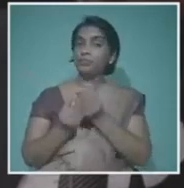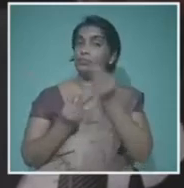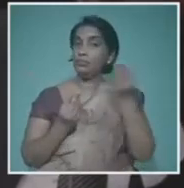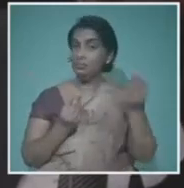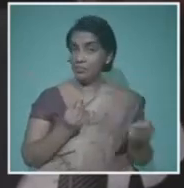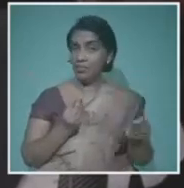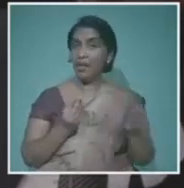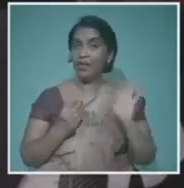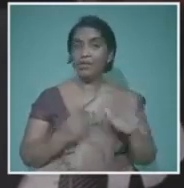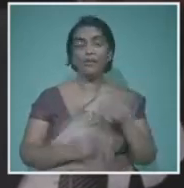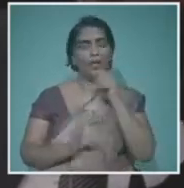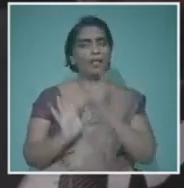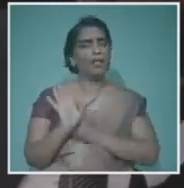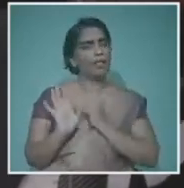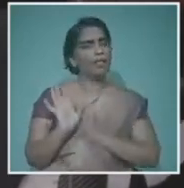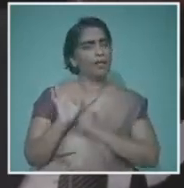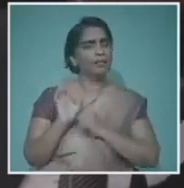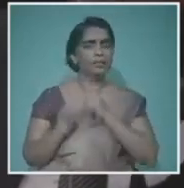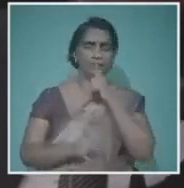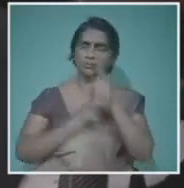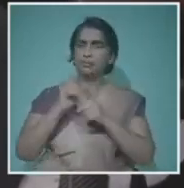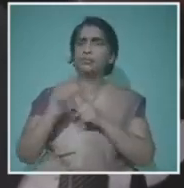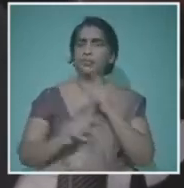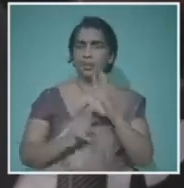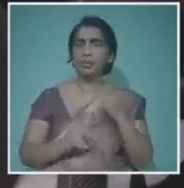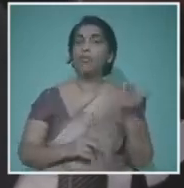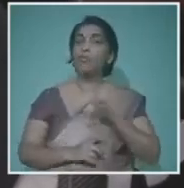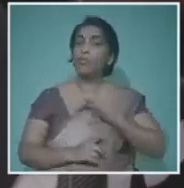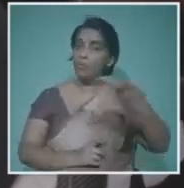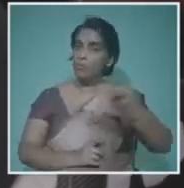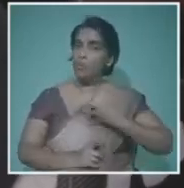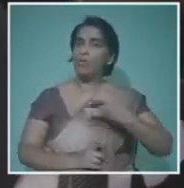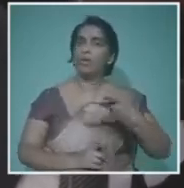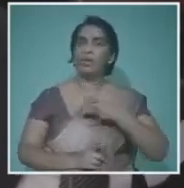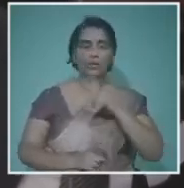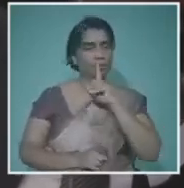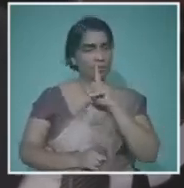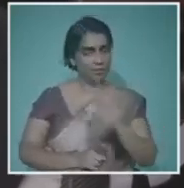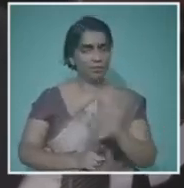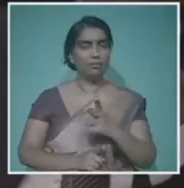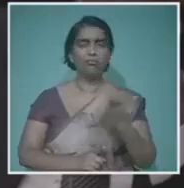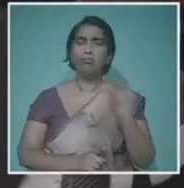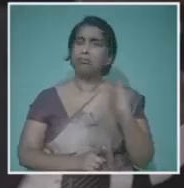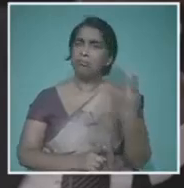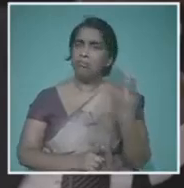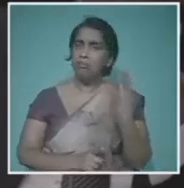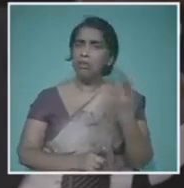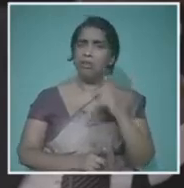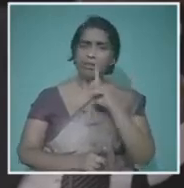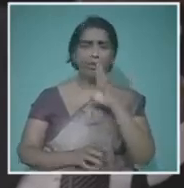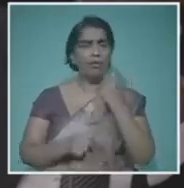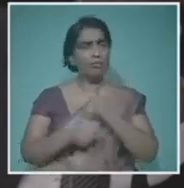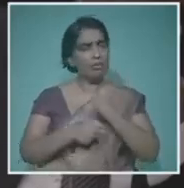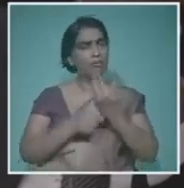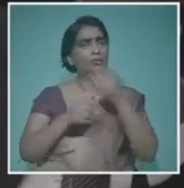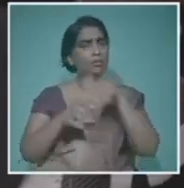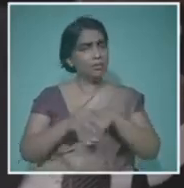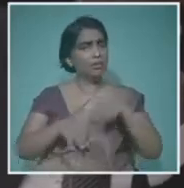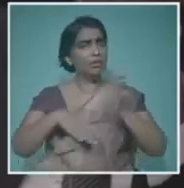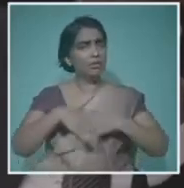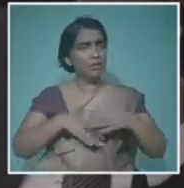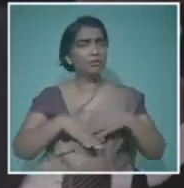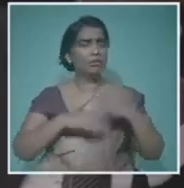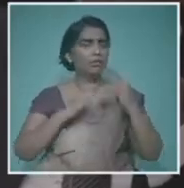තිබෙන බව නිතර දෙවේලේ කියනවා. දෙපාර්ශවෙම කියනවා. නමුත් දෙපාර්ශවයේම අඩු කරන කාලවල මේ